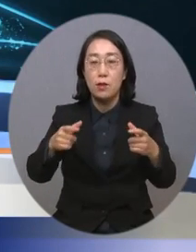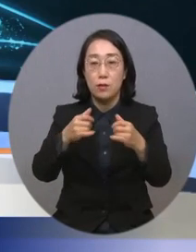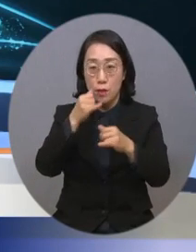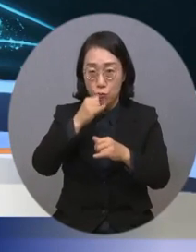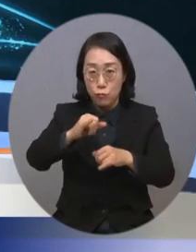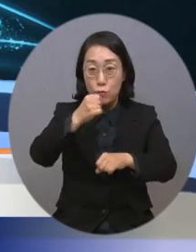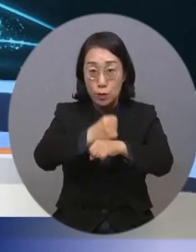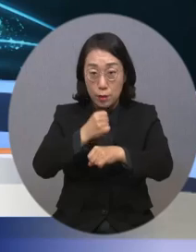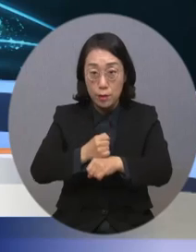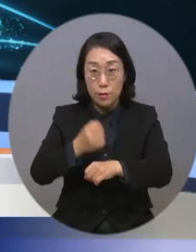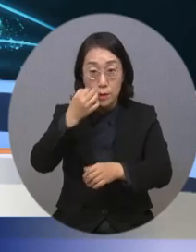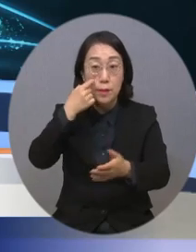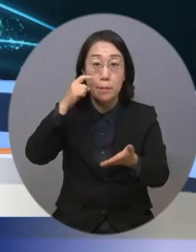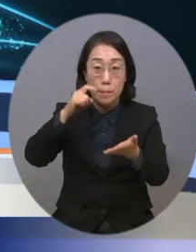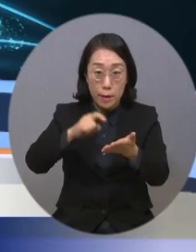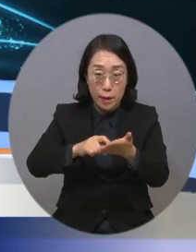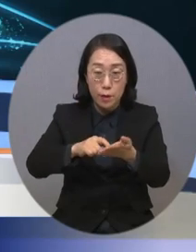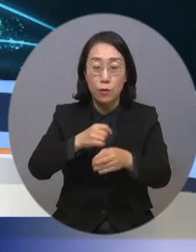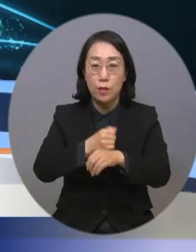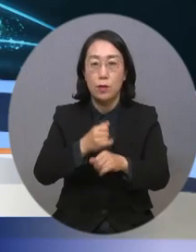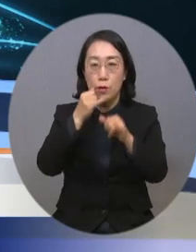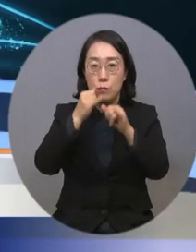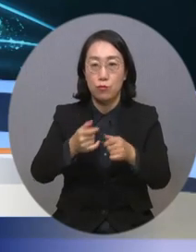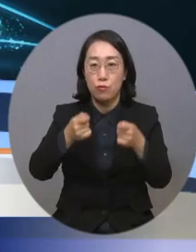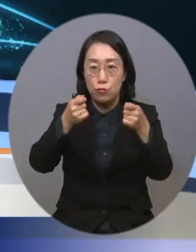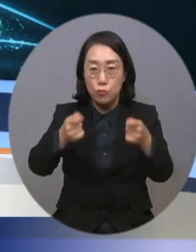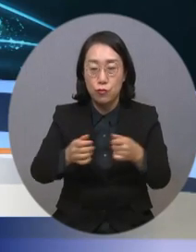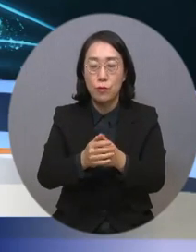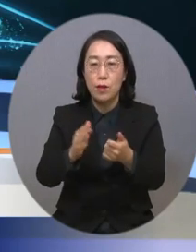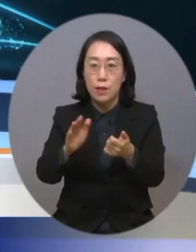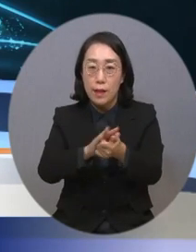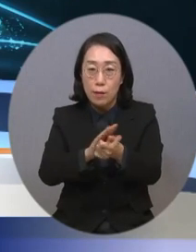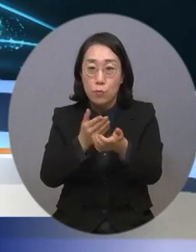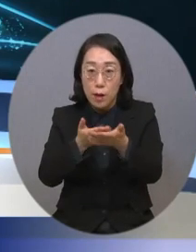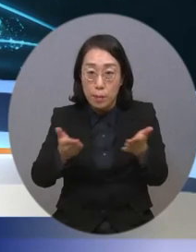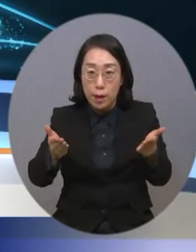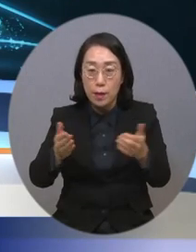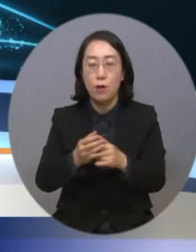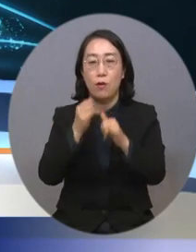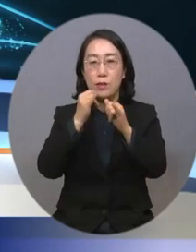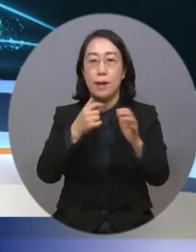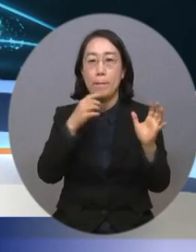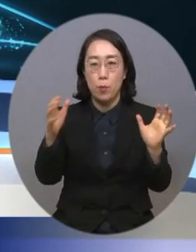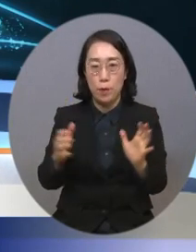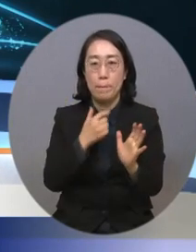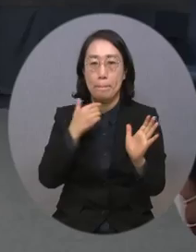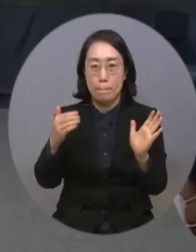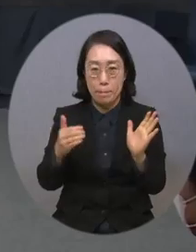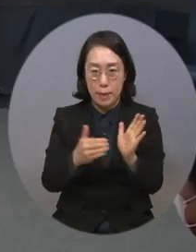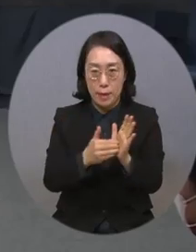유공자를 격려하는 제3회 대한민국 나눔과 배려 복지대상 시상식이 열렸습니다.